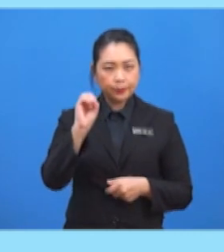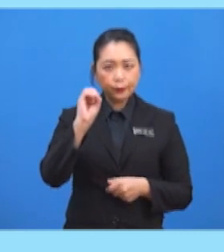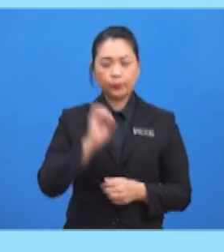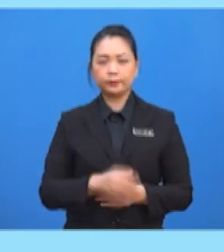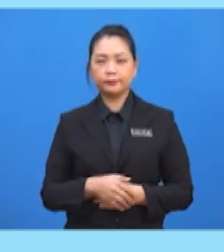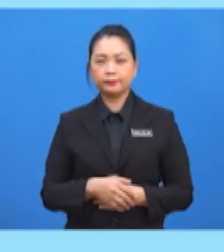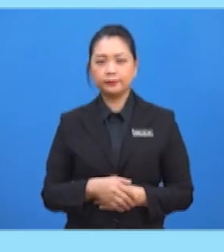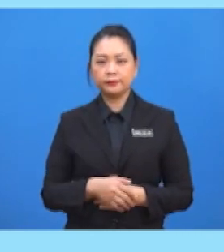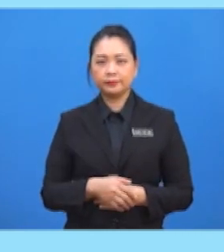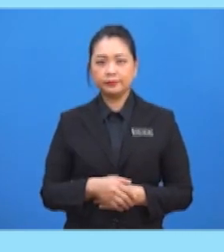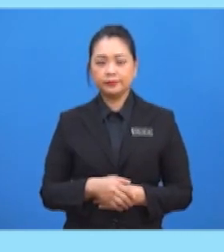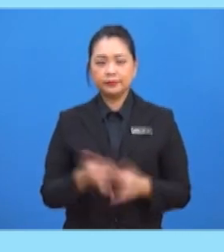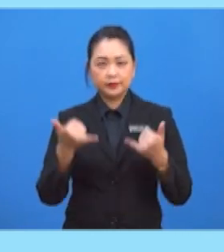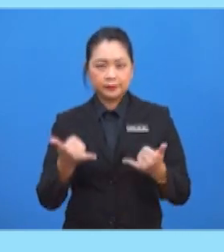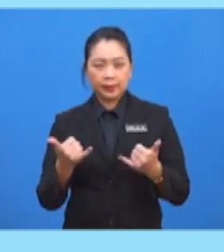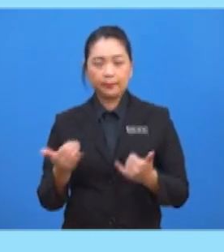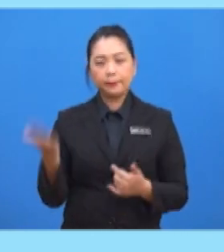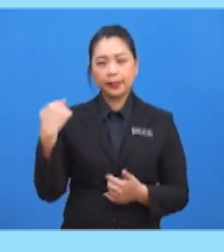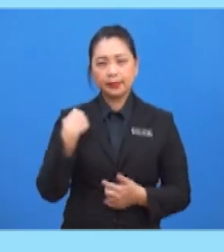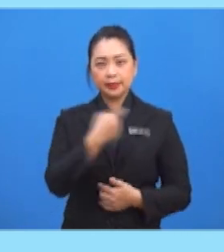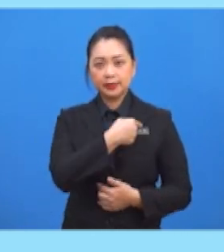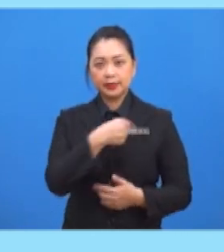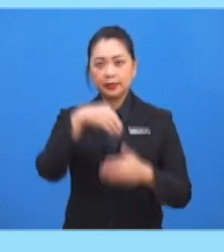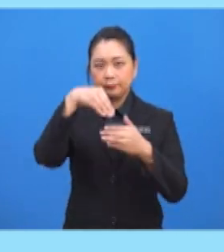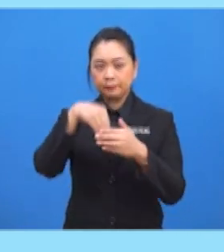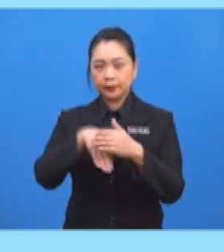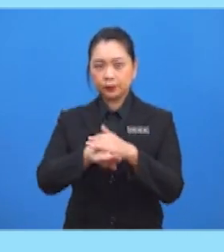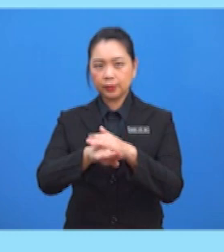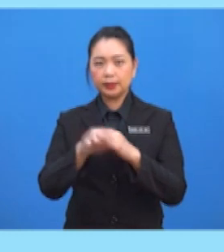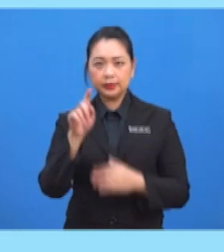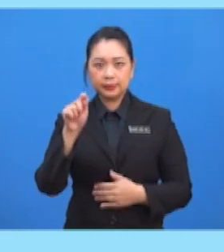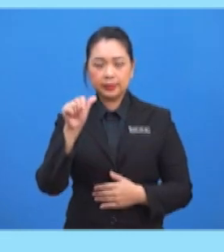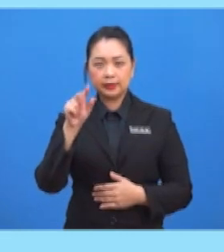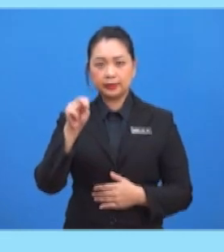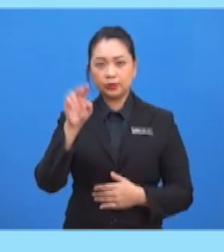Sekarang, marilah kita masukkan tangen